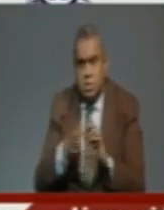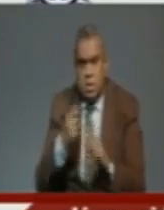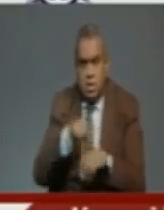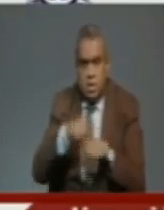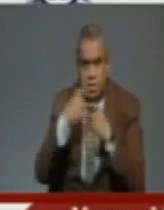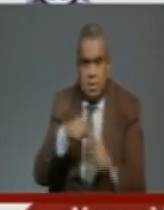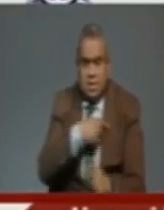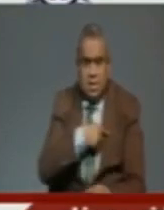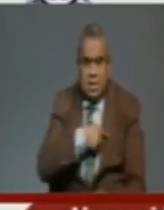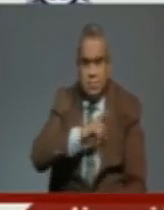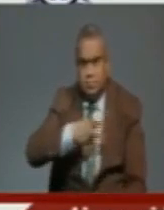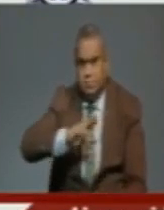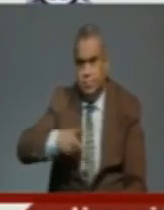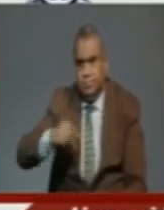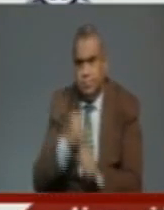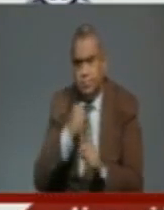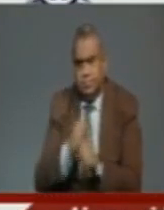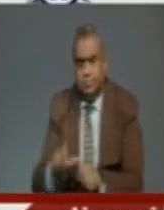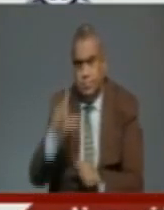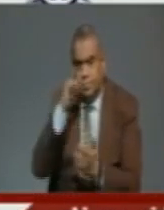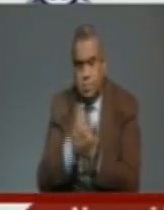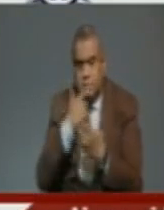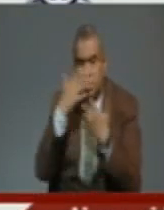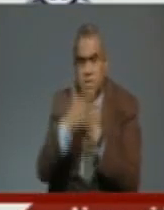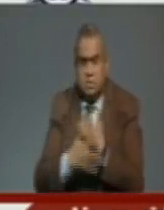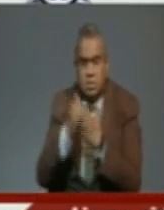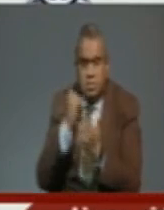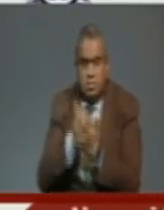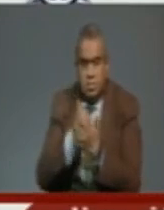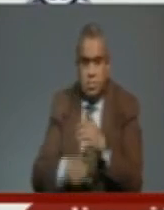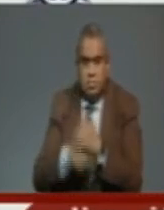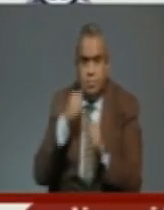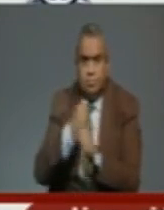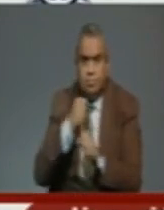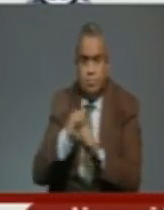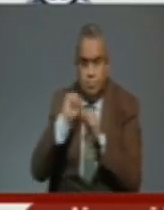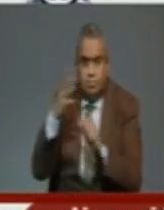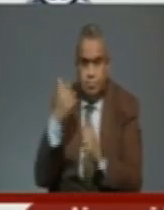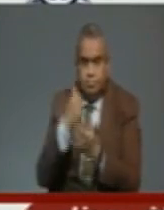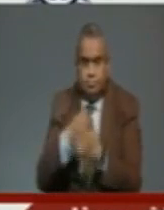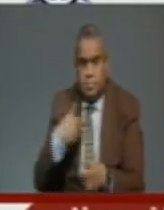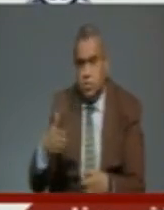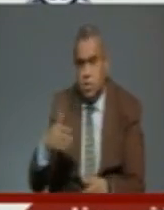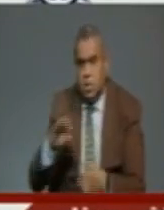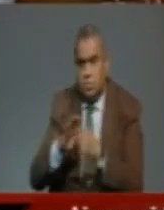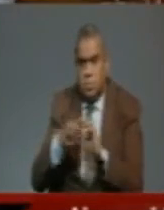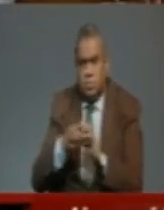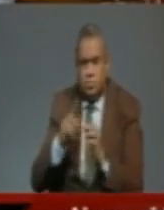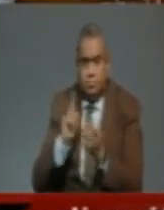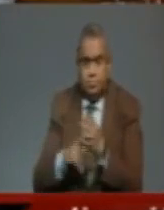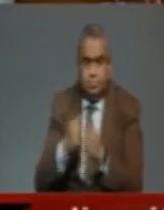واي كي وبولوري وتويوتا، دول موجودين في شرق بورسعيد. في السخنه دي بي